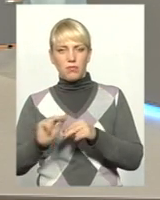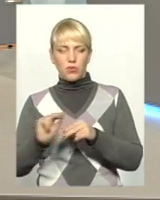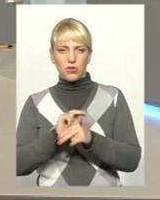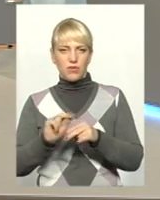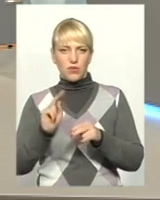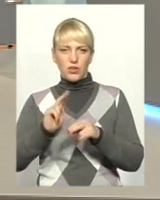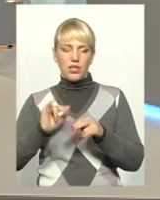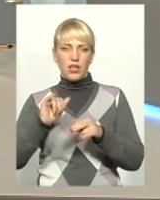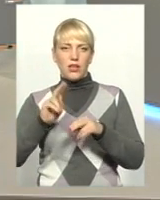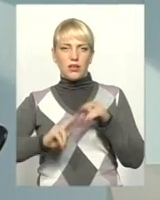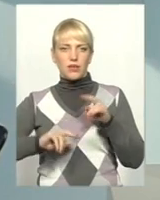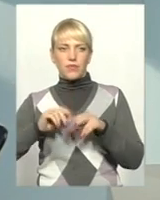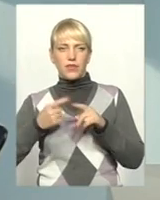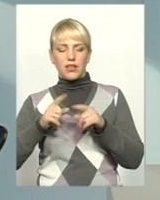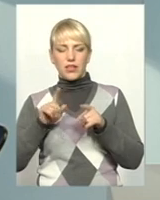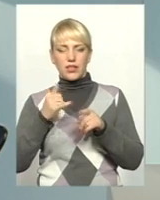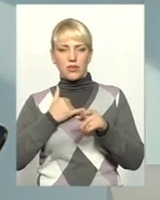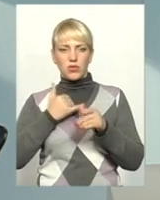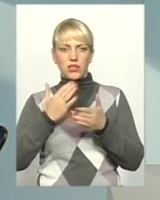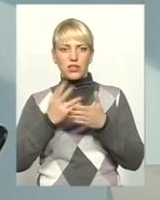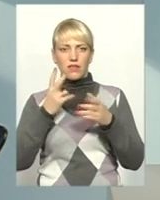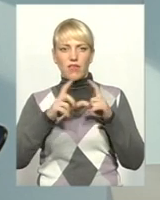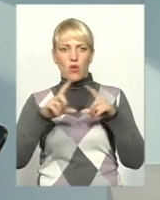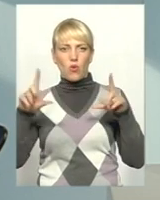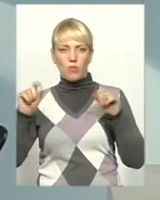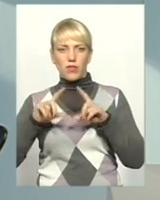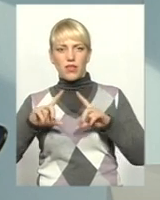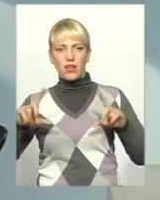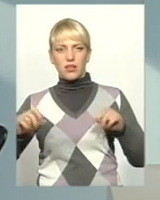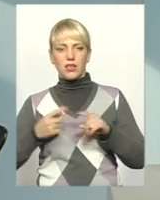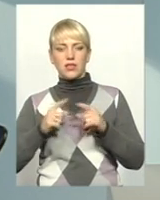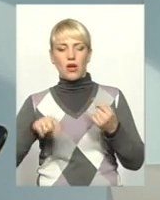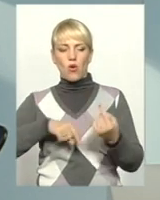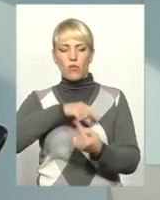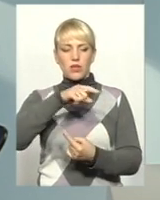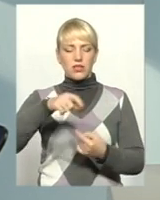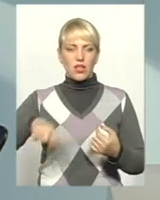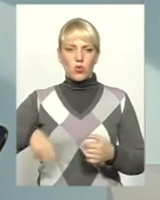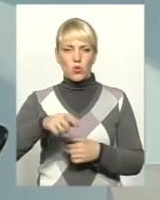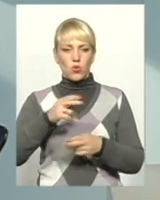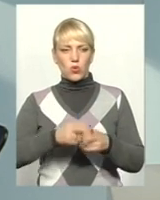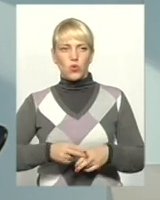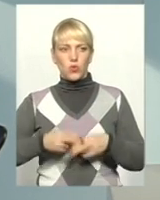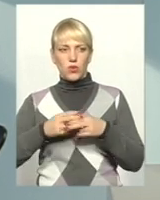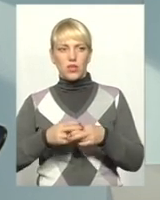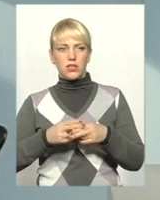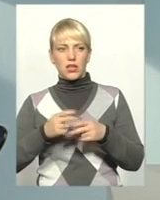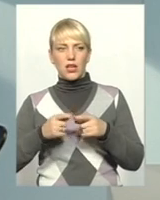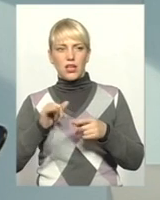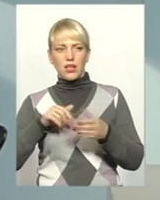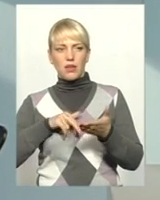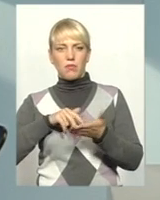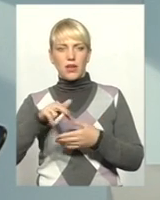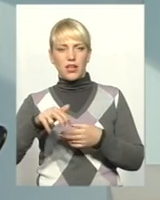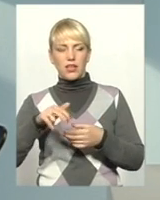нас зараз таких є два об'єкти. Це основних об'їзд міста Дунаївці і мостовий перехід через річку